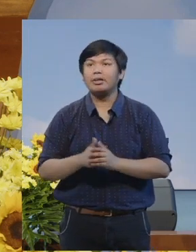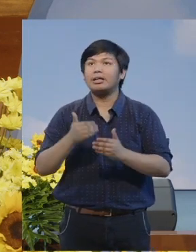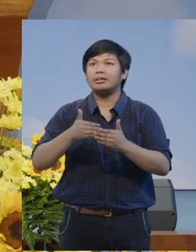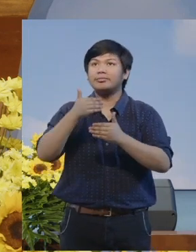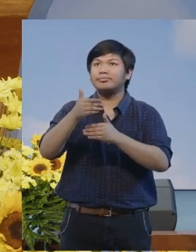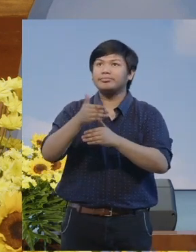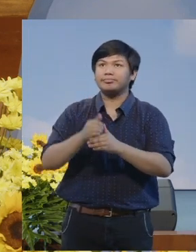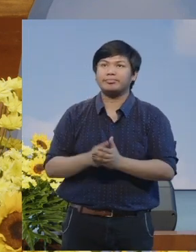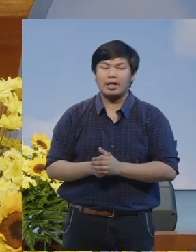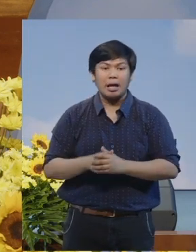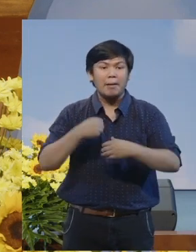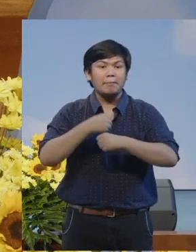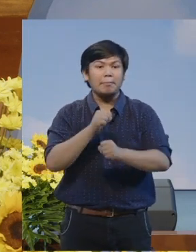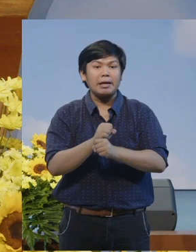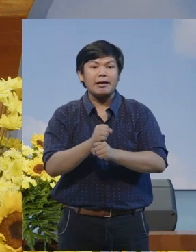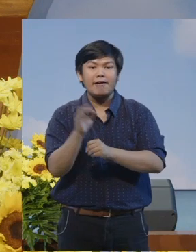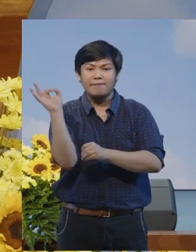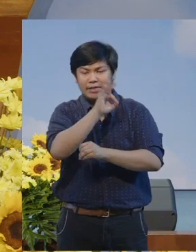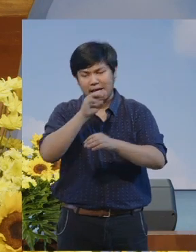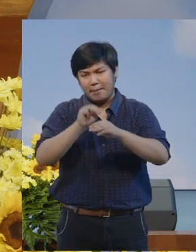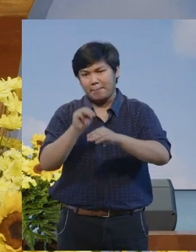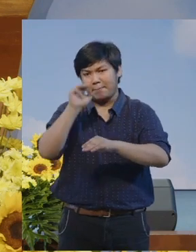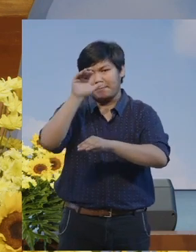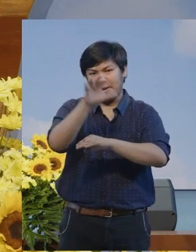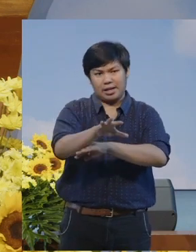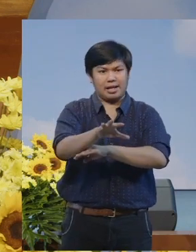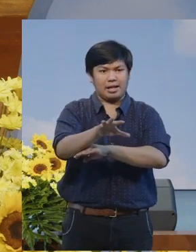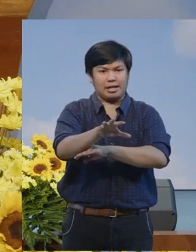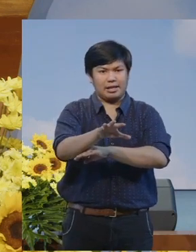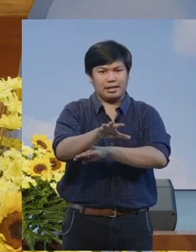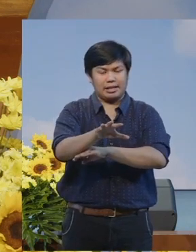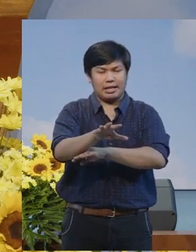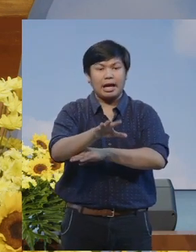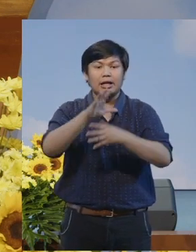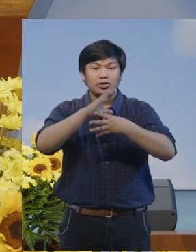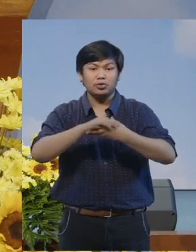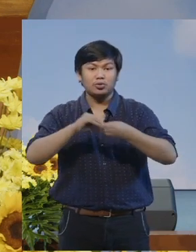magsagawa ng mga peking himala. Sa 2 Thessalonians 2:9,